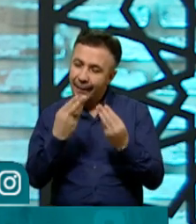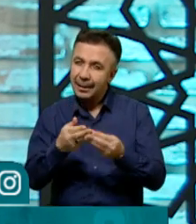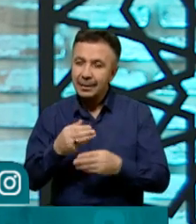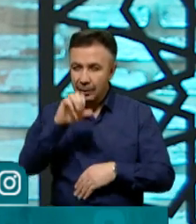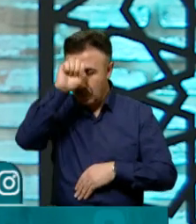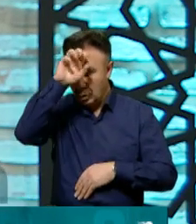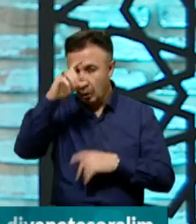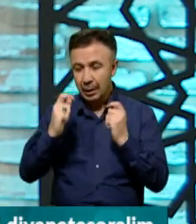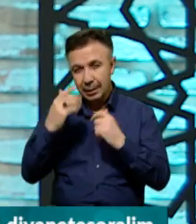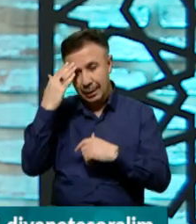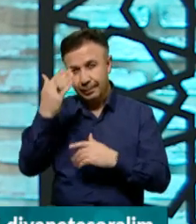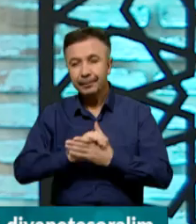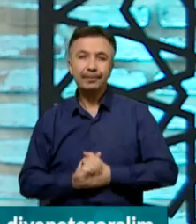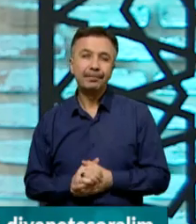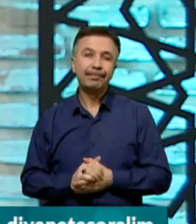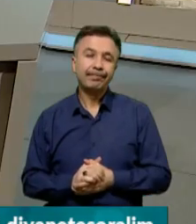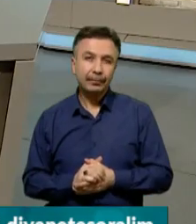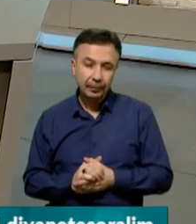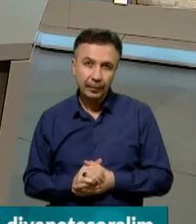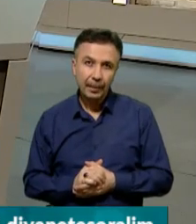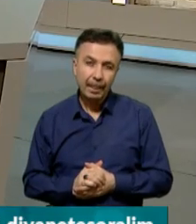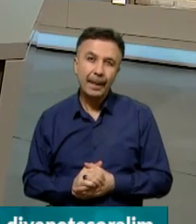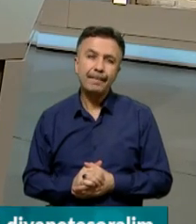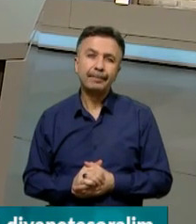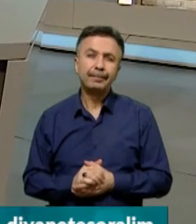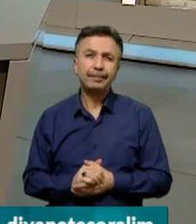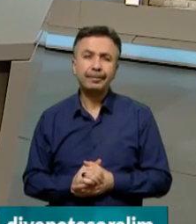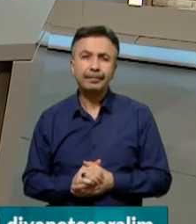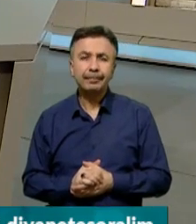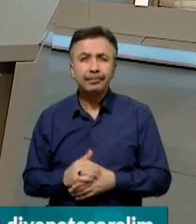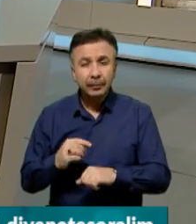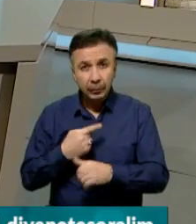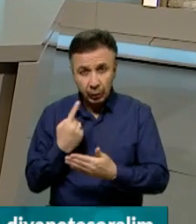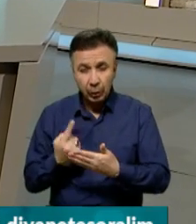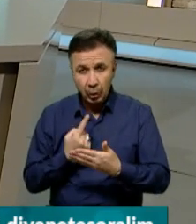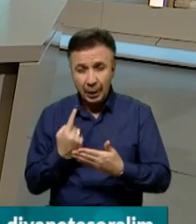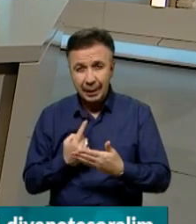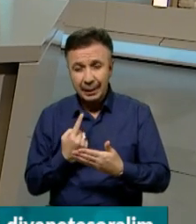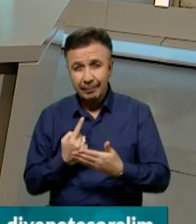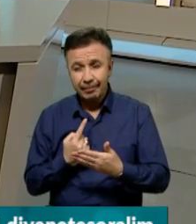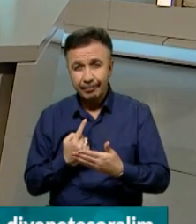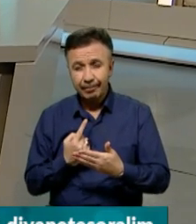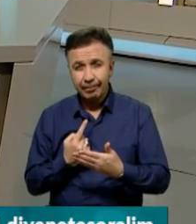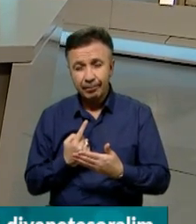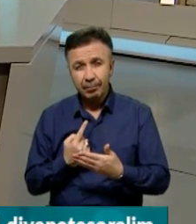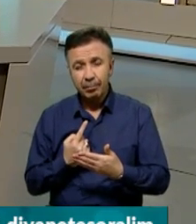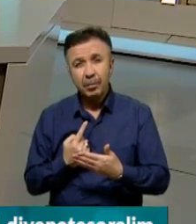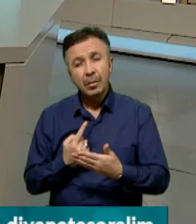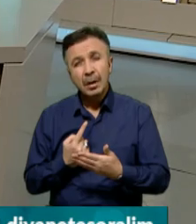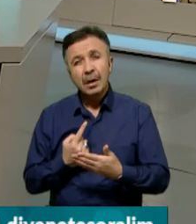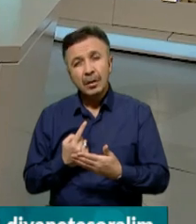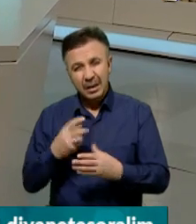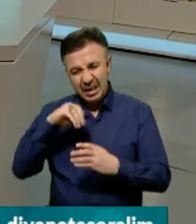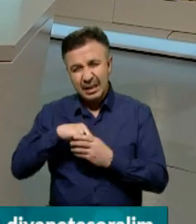ediyoruz. Evet zaman zaman cevaplandırdığımız bir soru hocam. Kur'an'da mevcut bulunan ayet-i kerimeleri